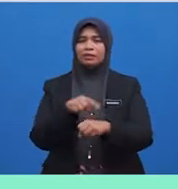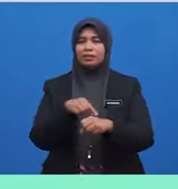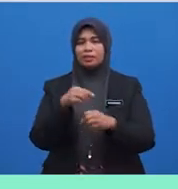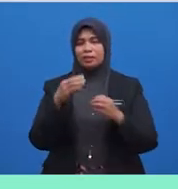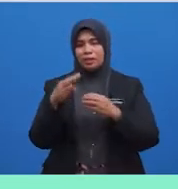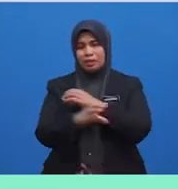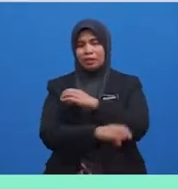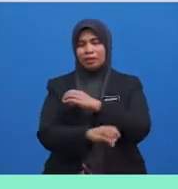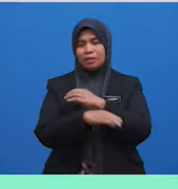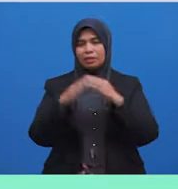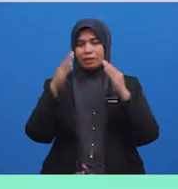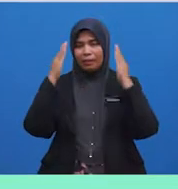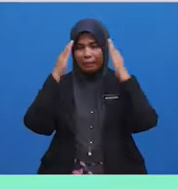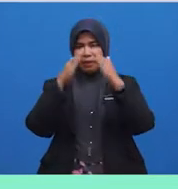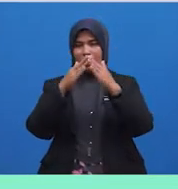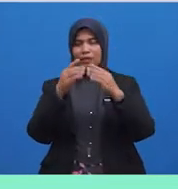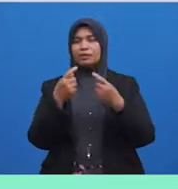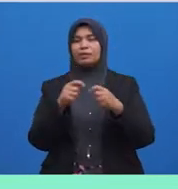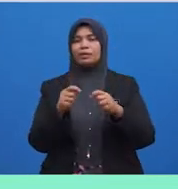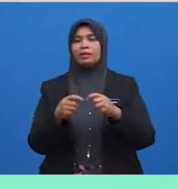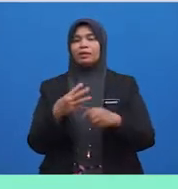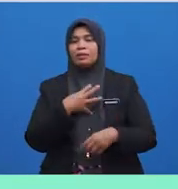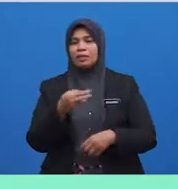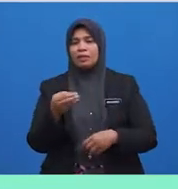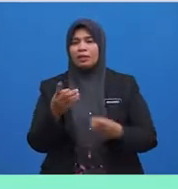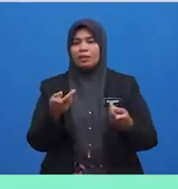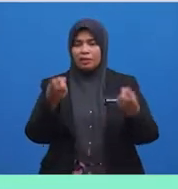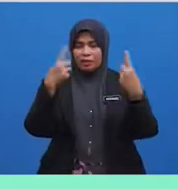ini telah menarik kedatangan pelombong-pelombong Cina